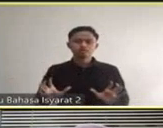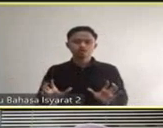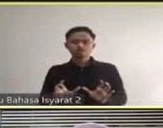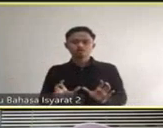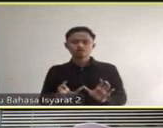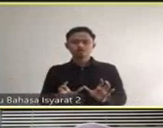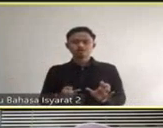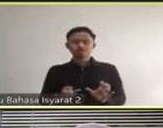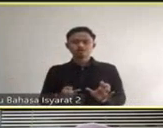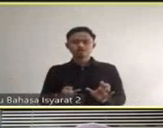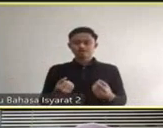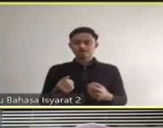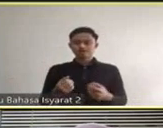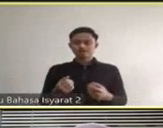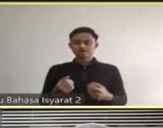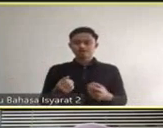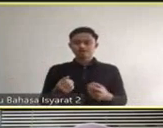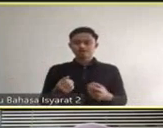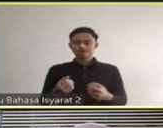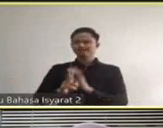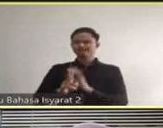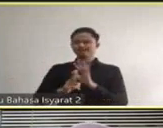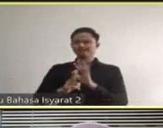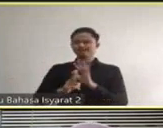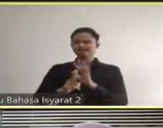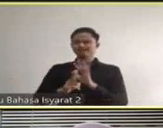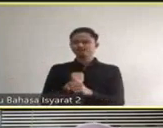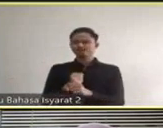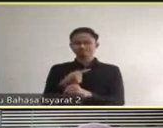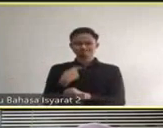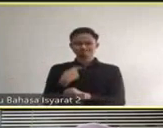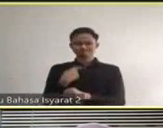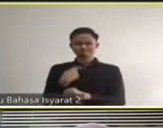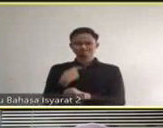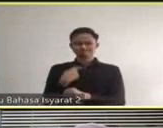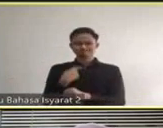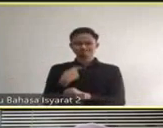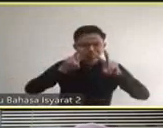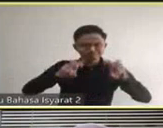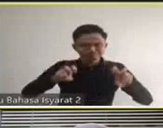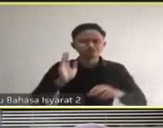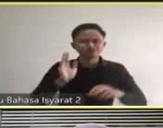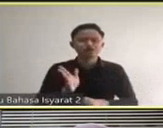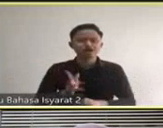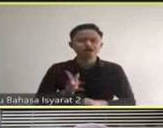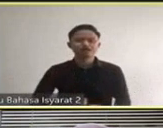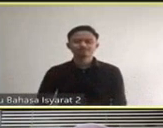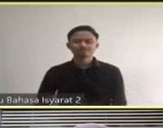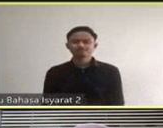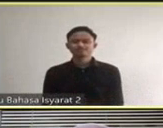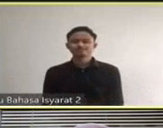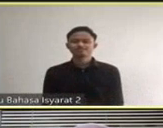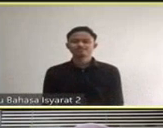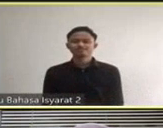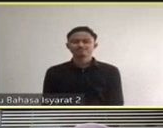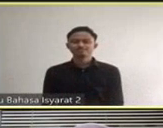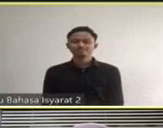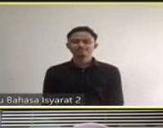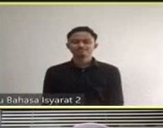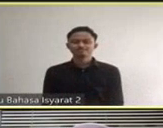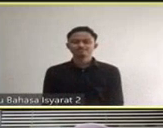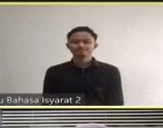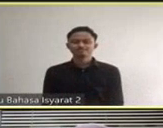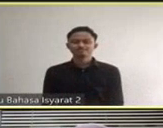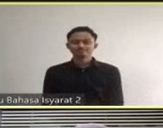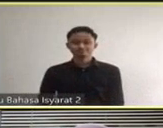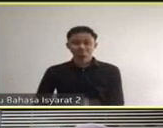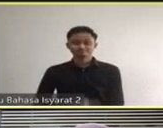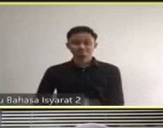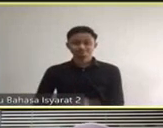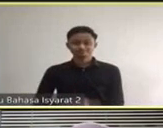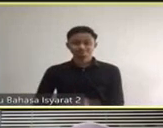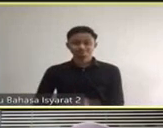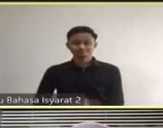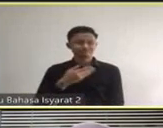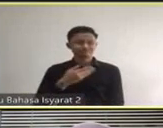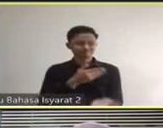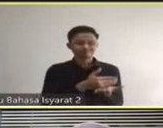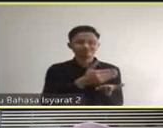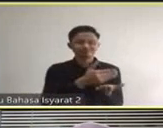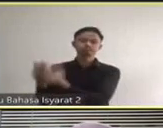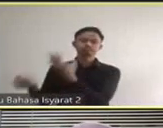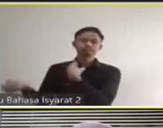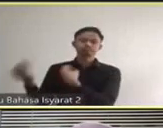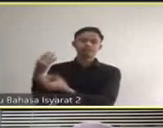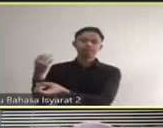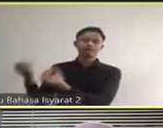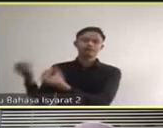dilaksanakan 4 pekan waktu itu kami sudah melakukan survei. Dan hasilnya sebenarnya sudah disampaikan baik secara tertulis maupun